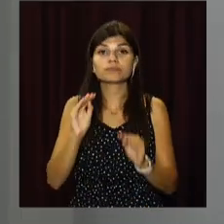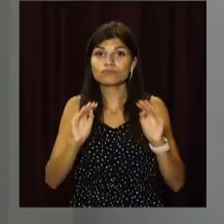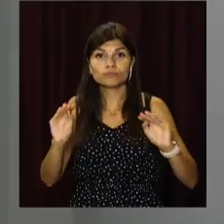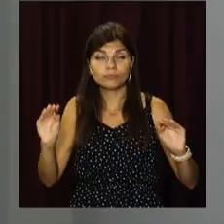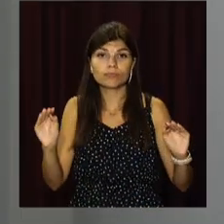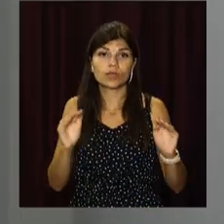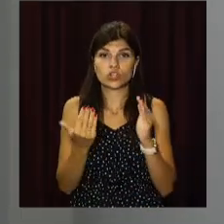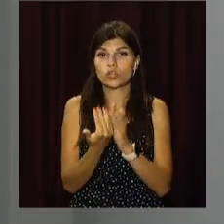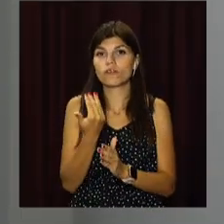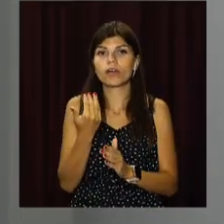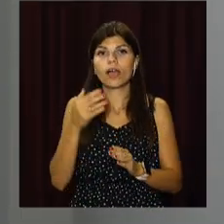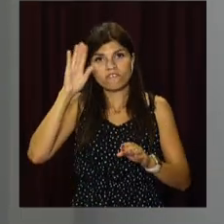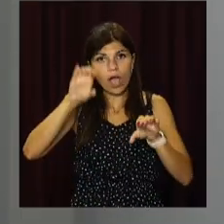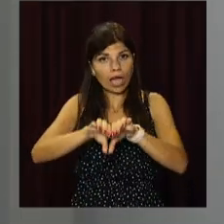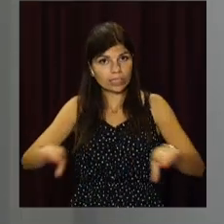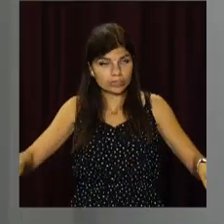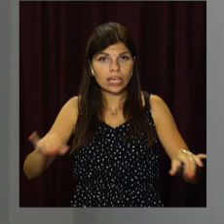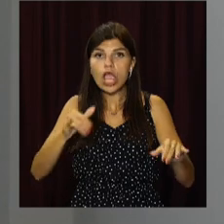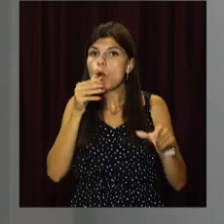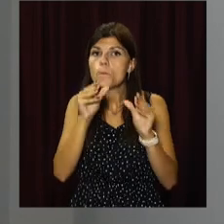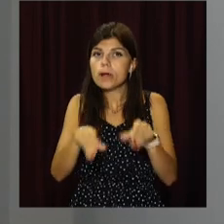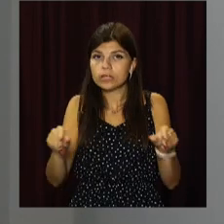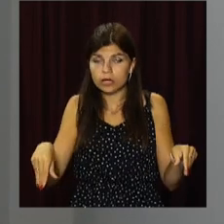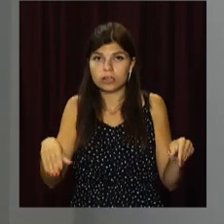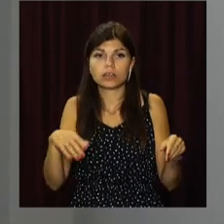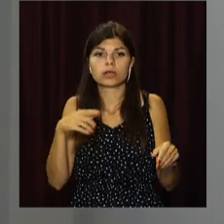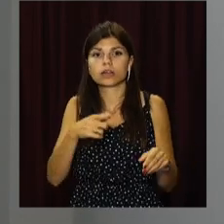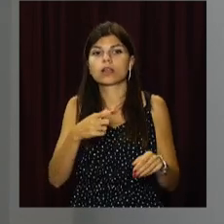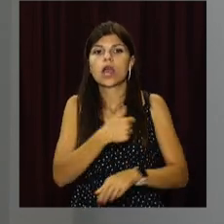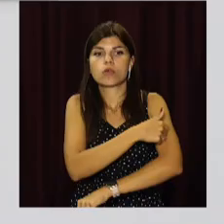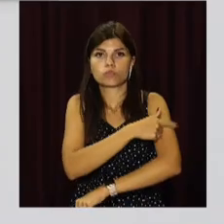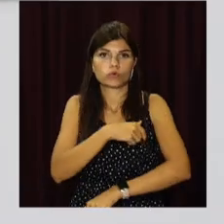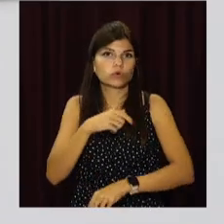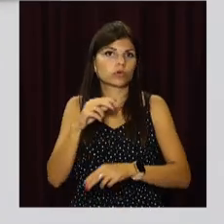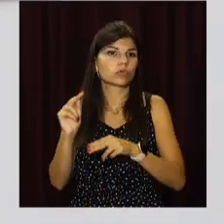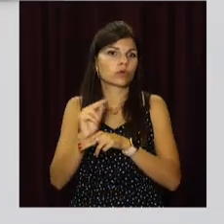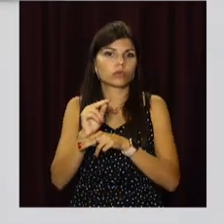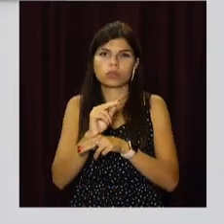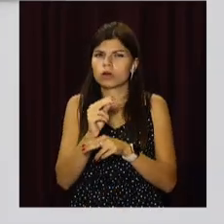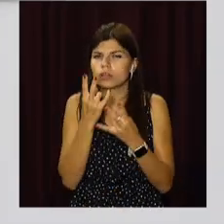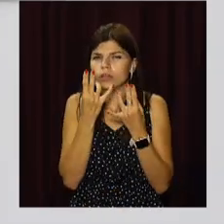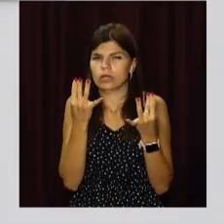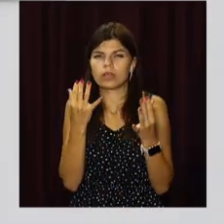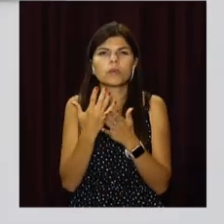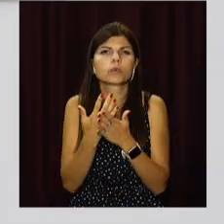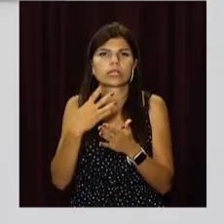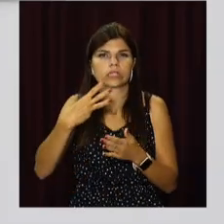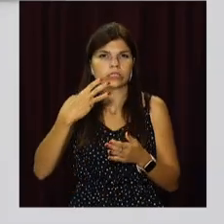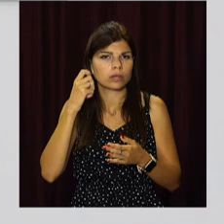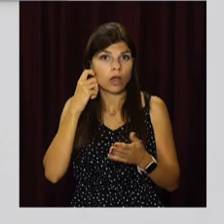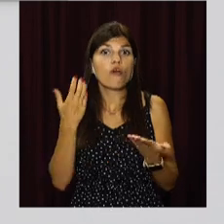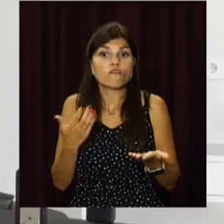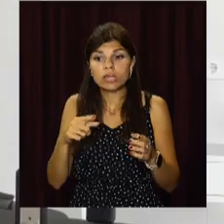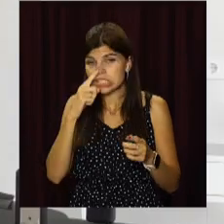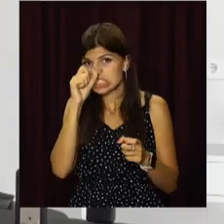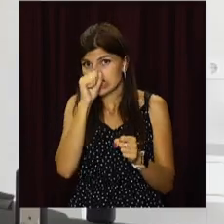будівлі оновили систему каналізації та батареї. Комунікацію в медзакладі не ремонтували понад 30 років. Відтак взимку